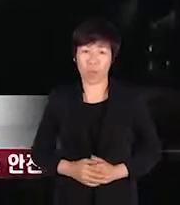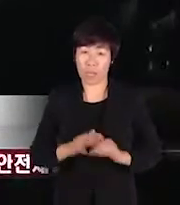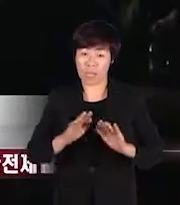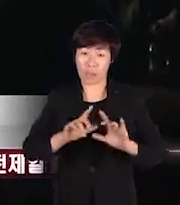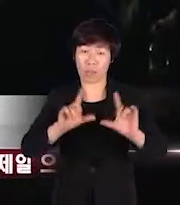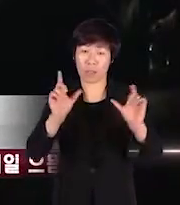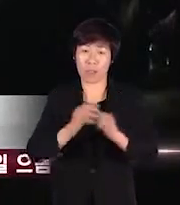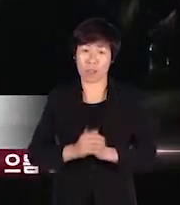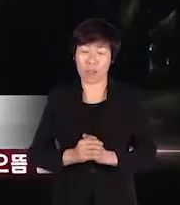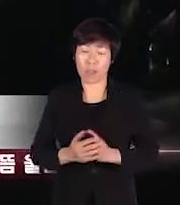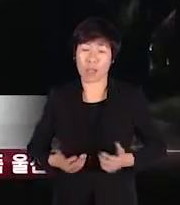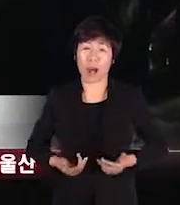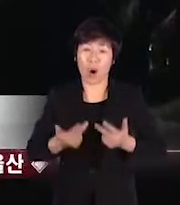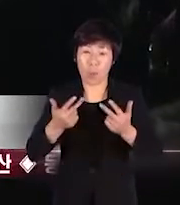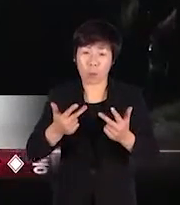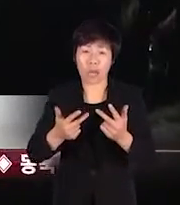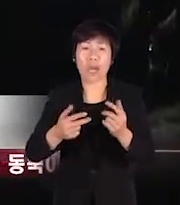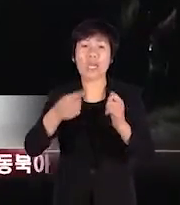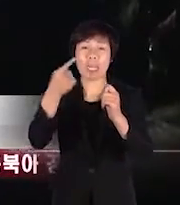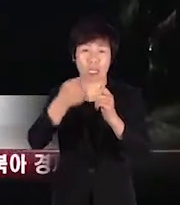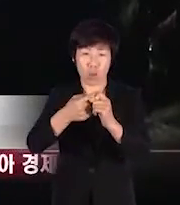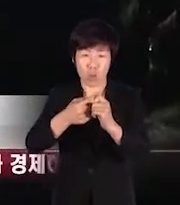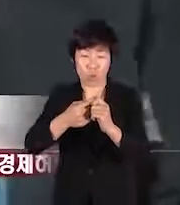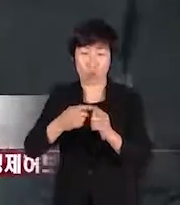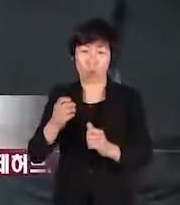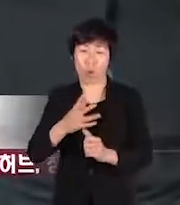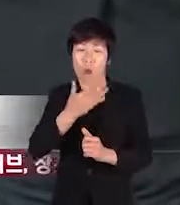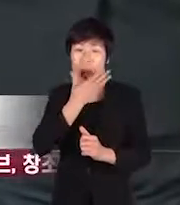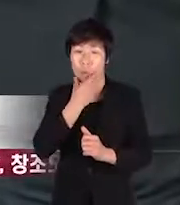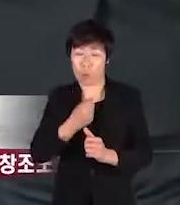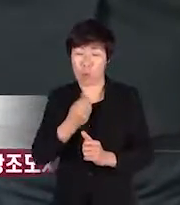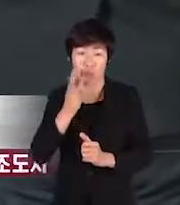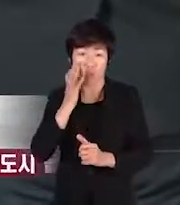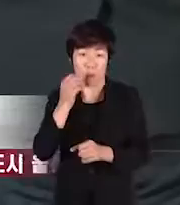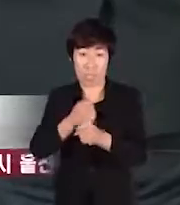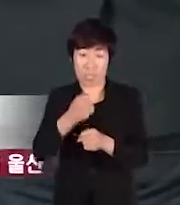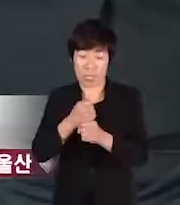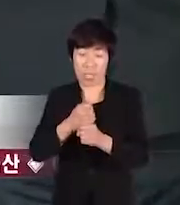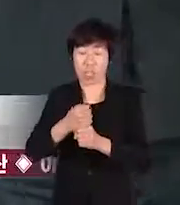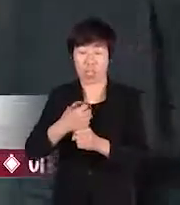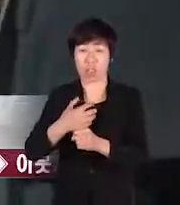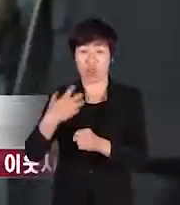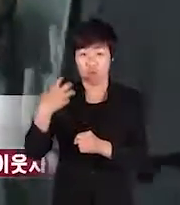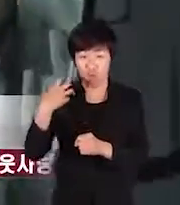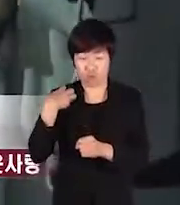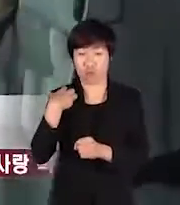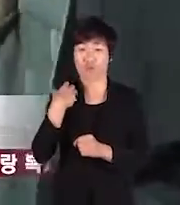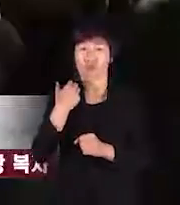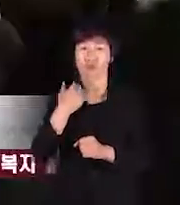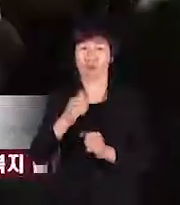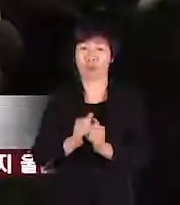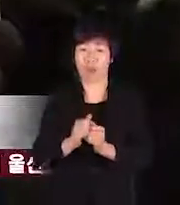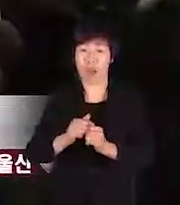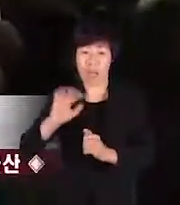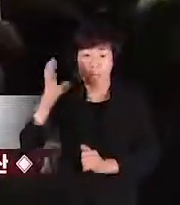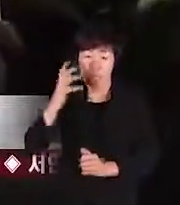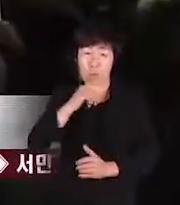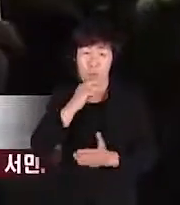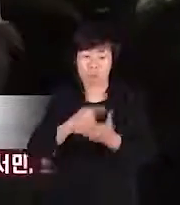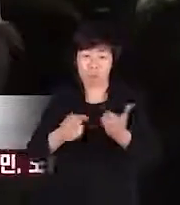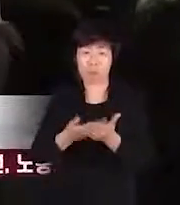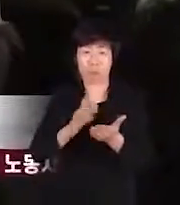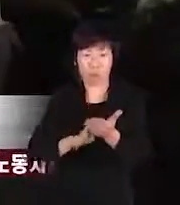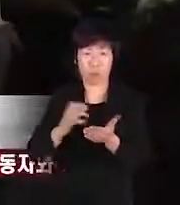이번 행사는 자원봉사 1등 도시, 행복한 울산 만들기의 주역으로서 태풍 차바 피해 복구를 비롯해 한 해